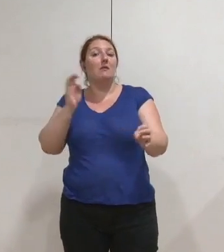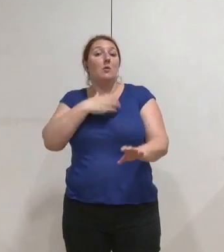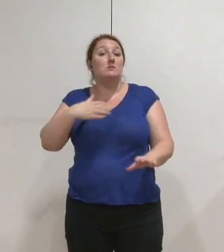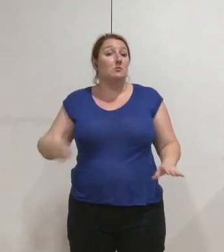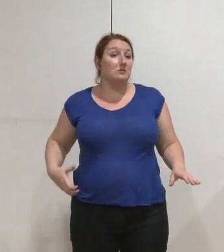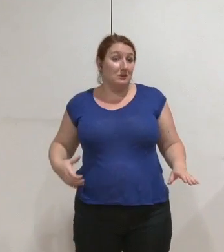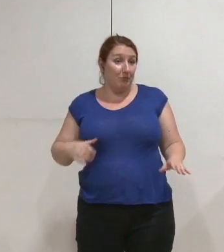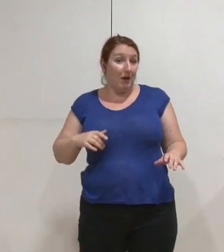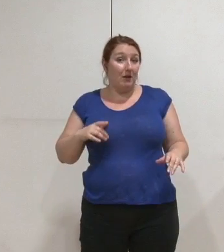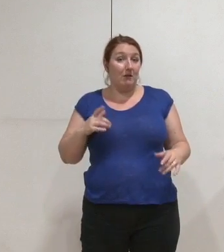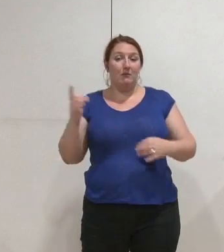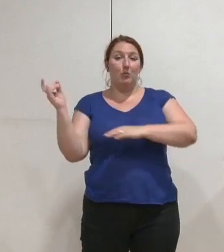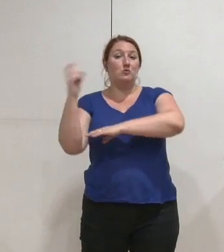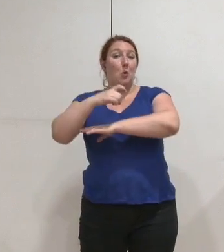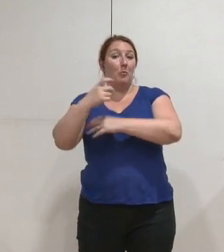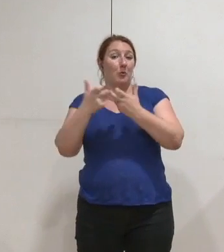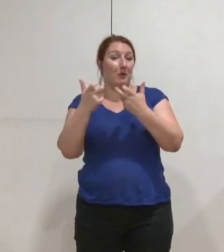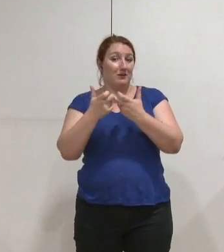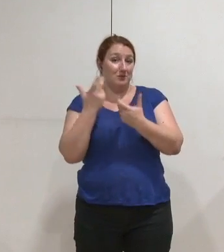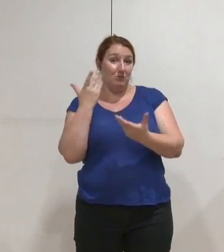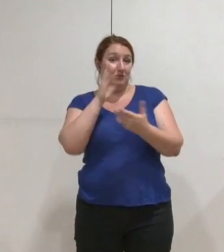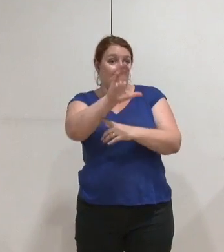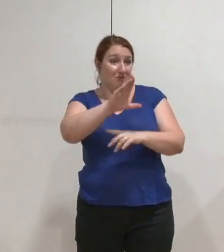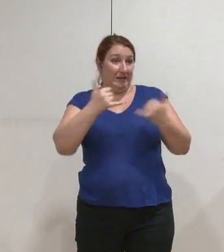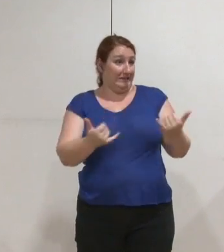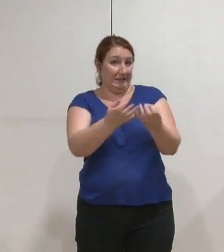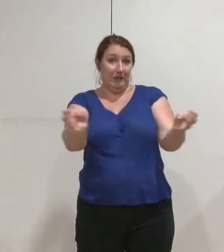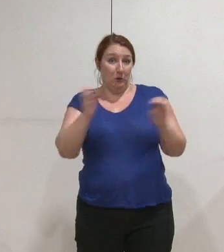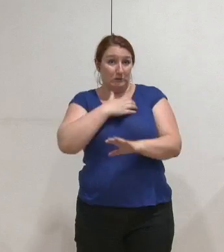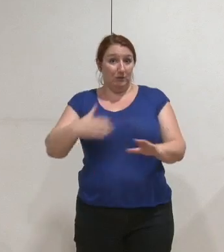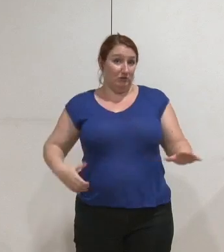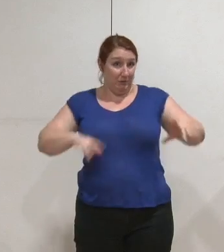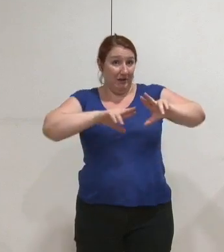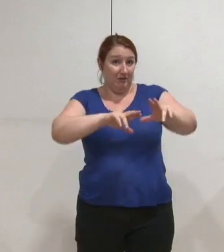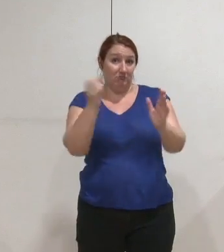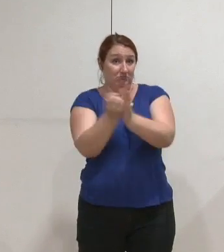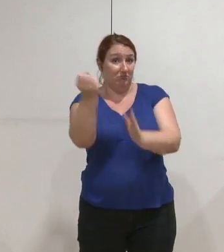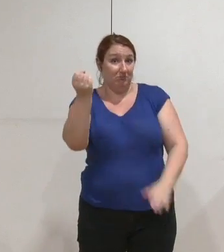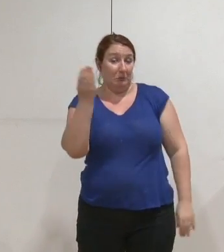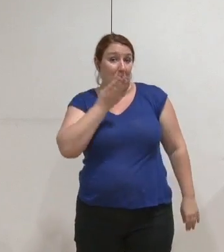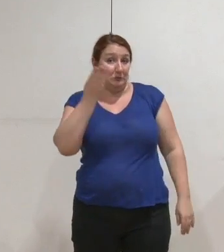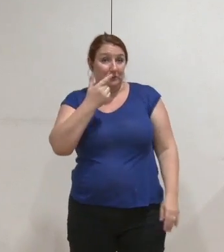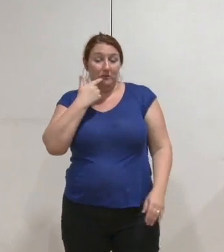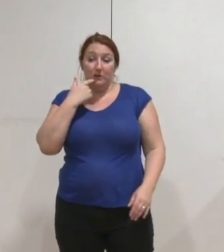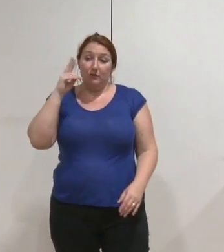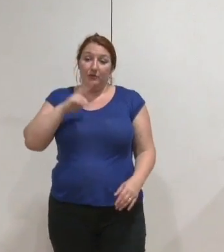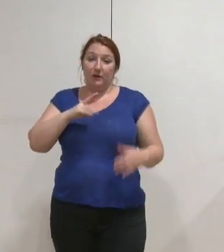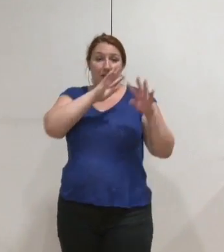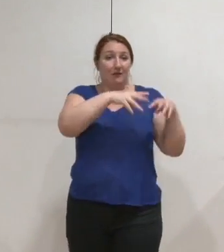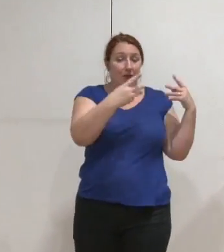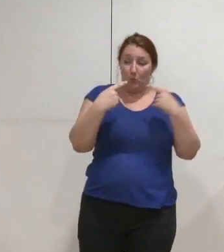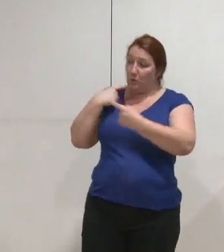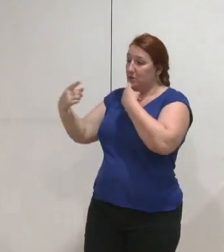aura pour scorpion notamment et donc cette grille a bien sûr été discuté avec les organisateurs de spectacles et ça n'en pose pas de problème